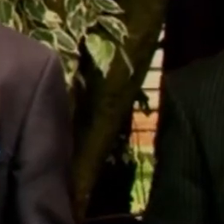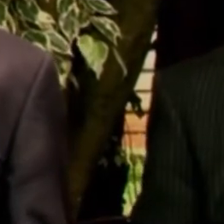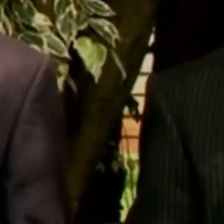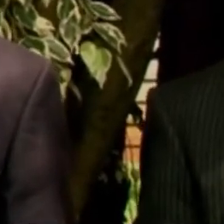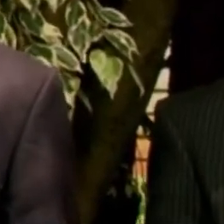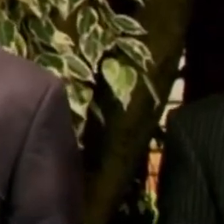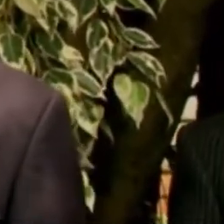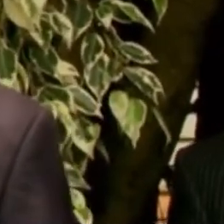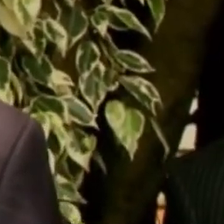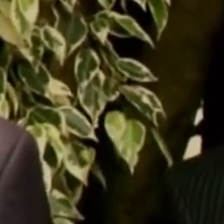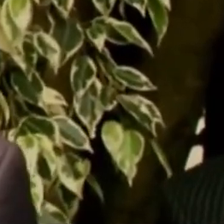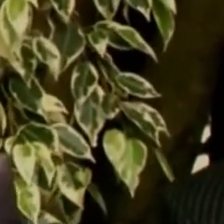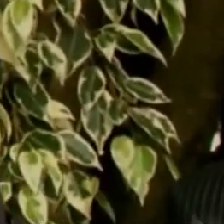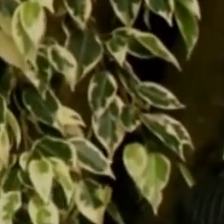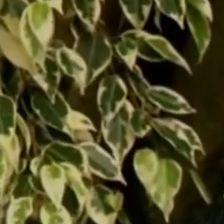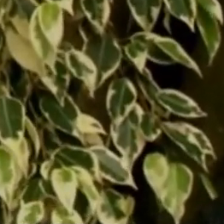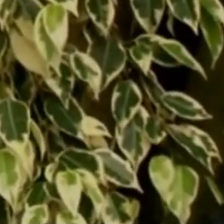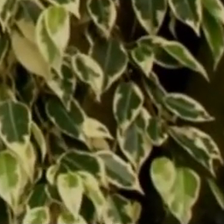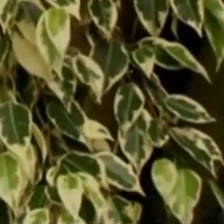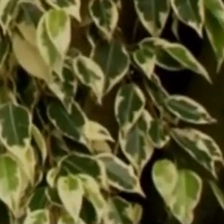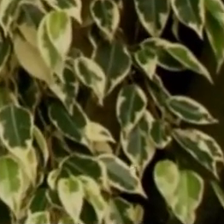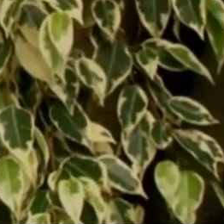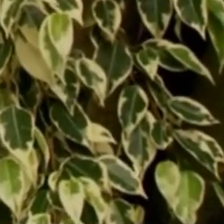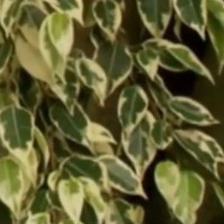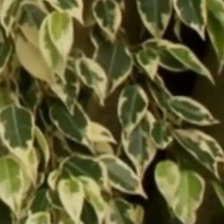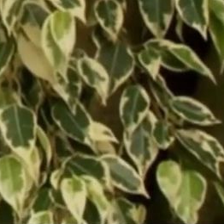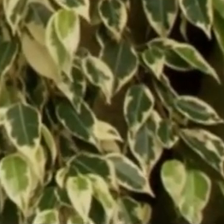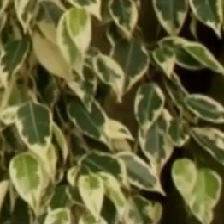anodaidzwa ndiripo. Mazita, mazita